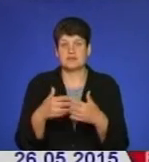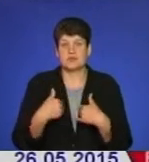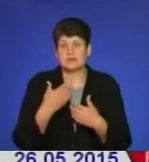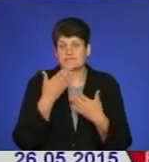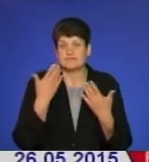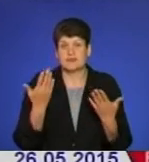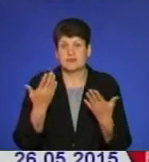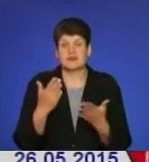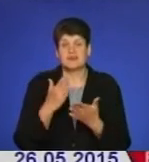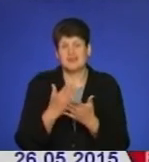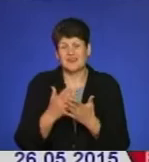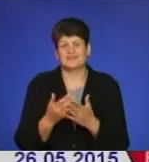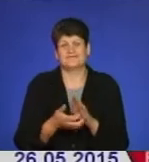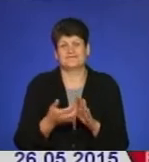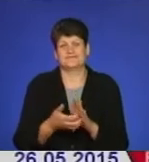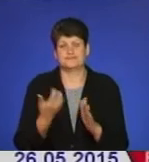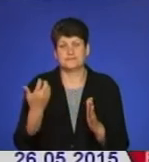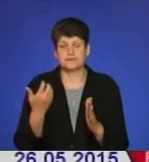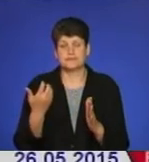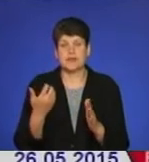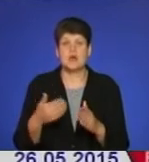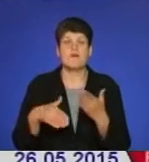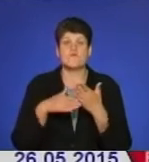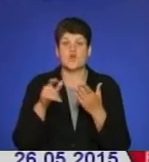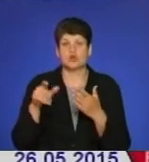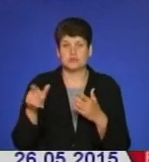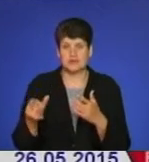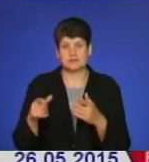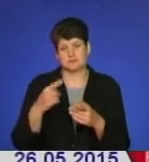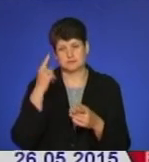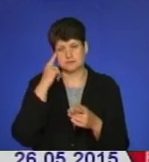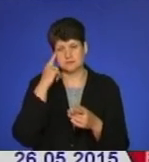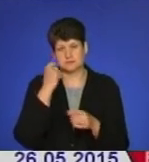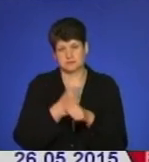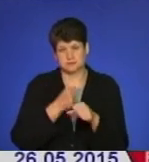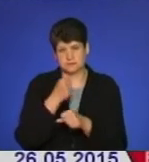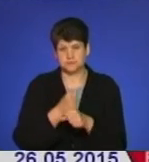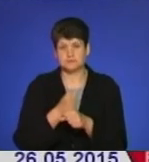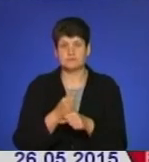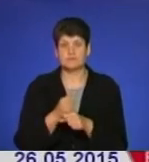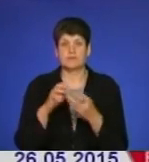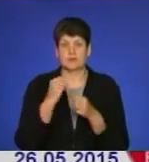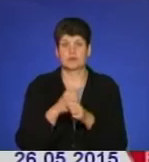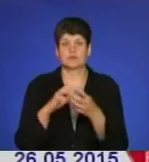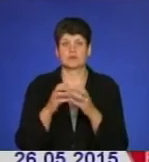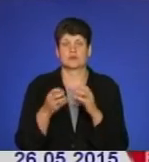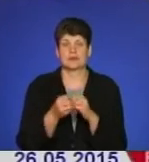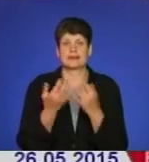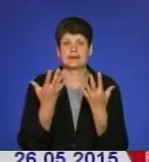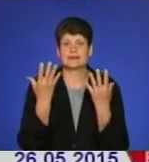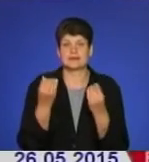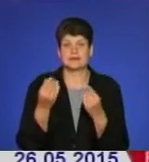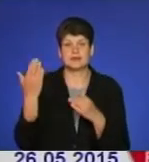Ну, є, але в недостатній кількості. Волонтери нашого складу задалися ціллю, ми 2 місяці працювали і вийшли на результат. Кілька днів